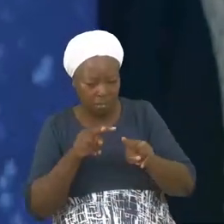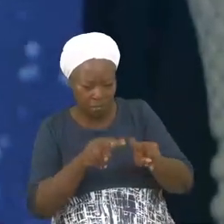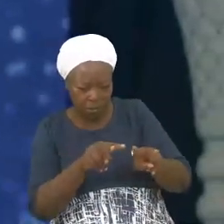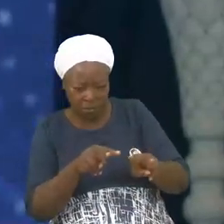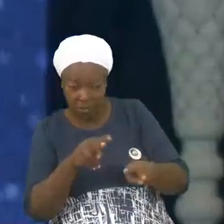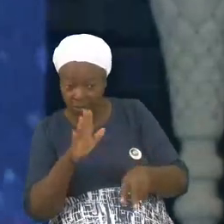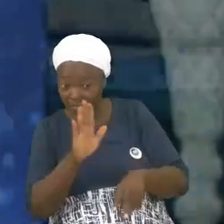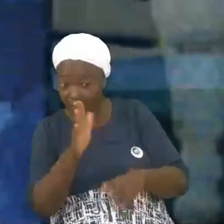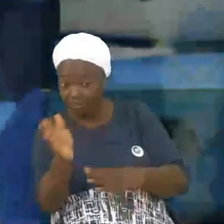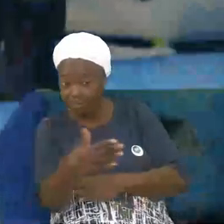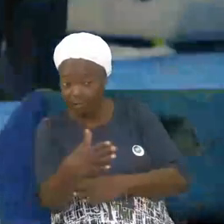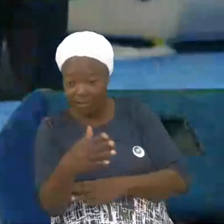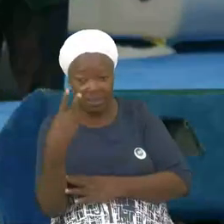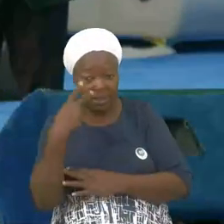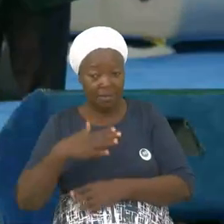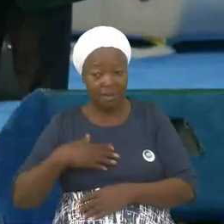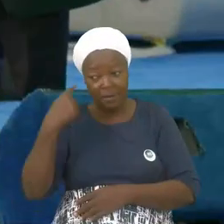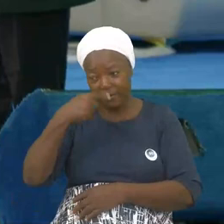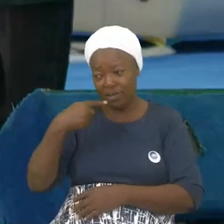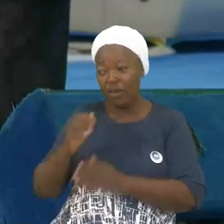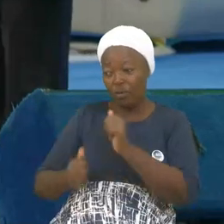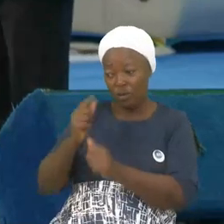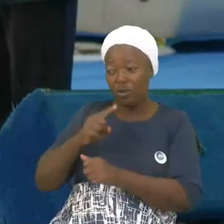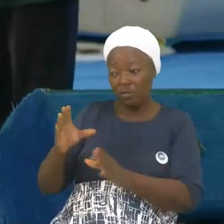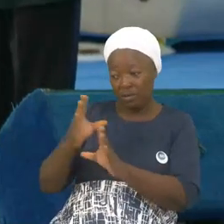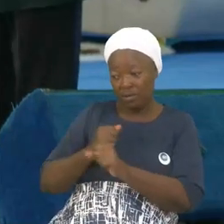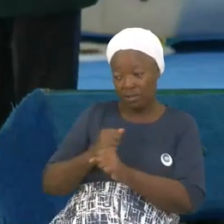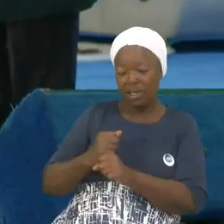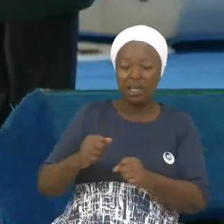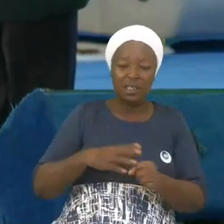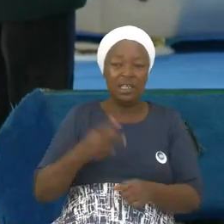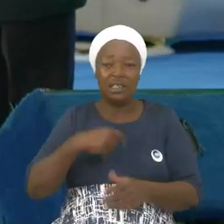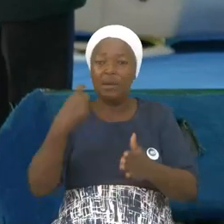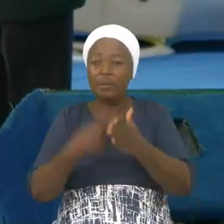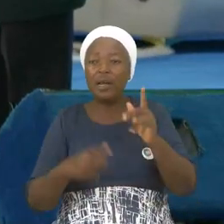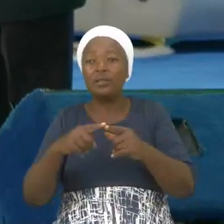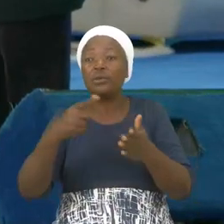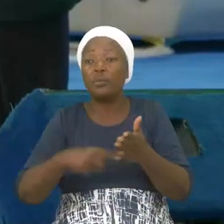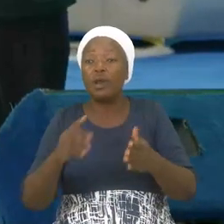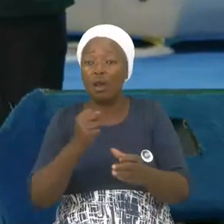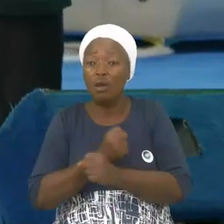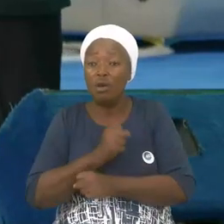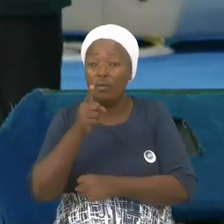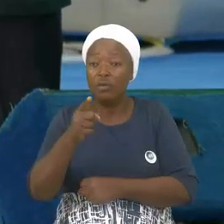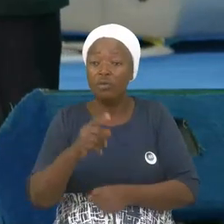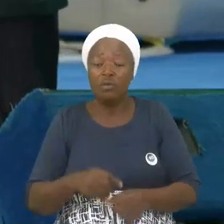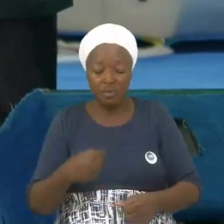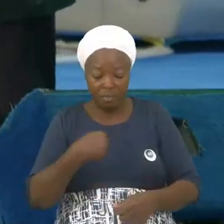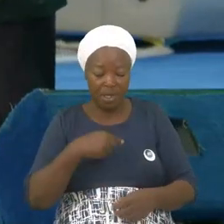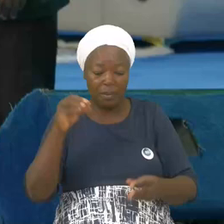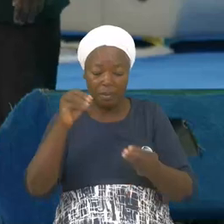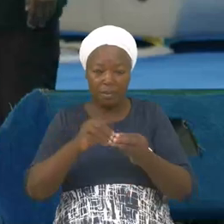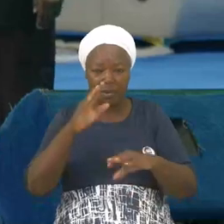toi. Mais, regarde tes poissons. Et regarde mon visage, il y a un prix à payer,